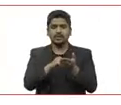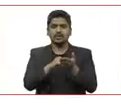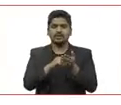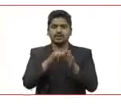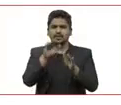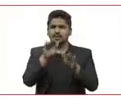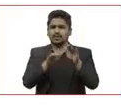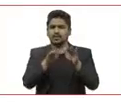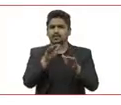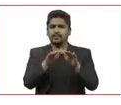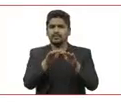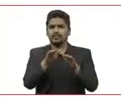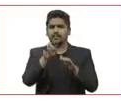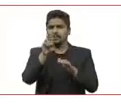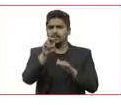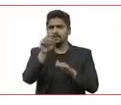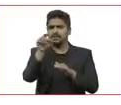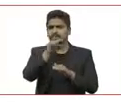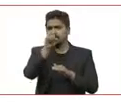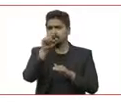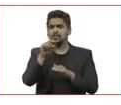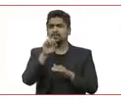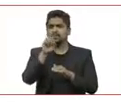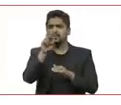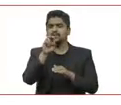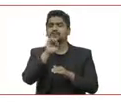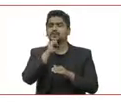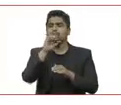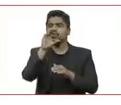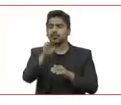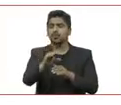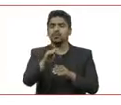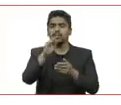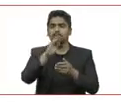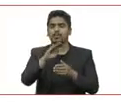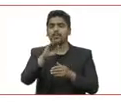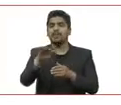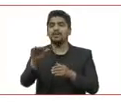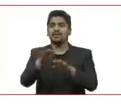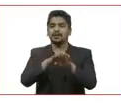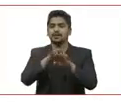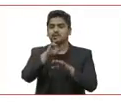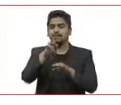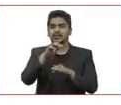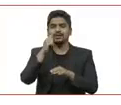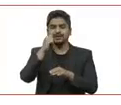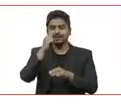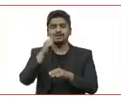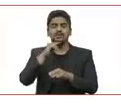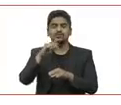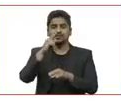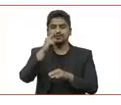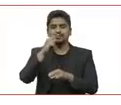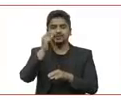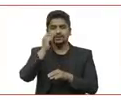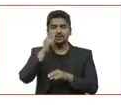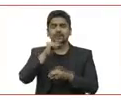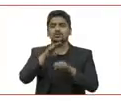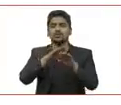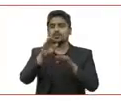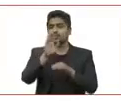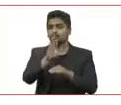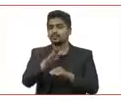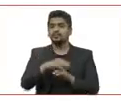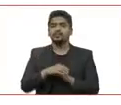करिब 20% 20 वर्षभन्दा मुनिका बालबालिकाहरू र वयस्क किशोर किशोरीहरू रहेका देखिन्छन्।